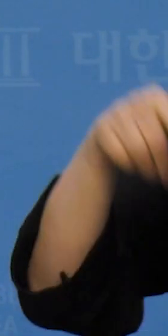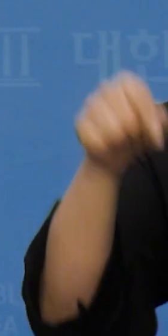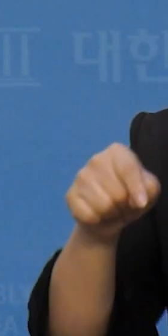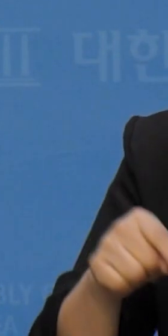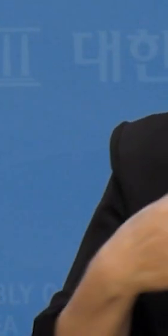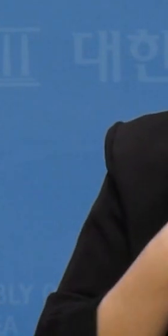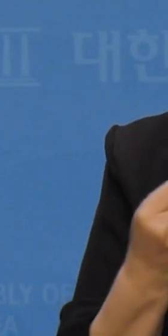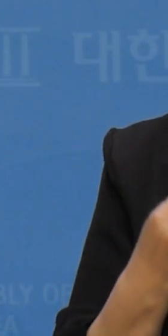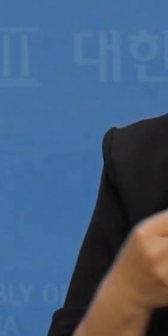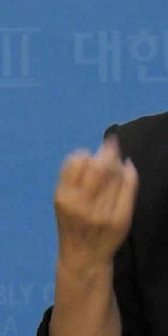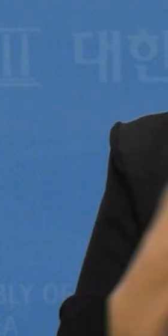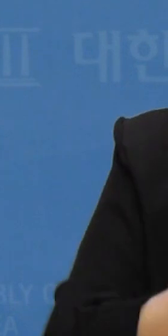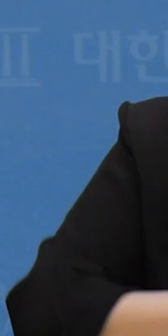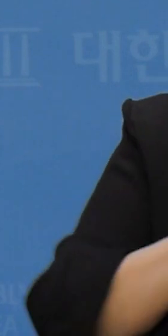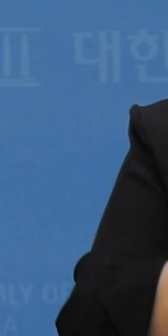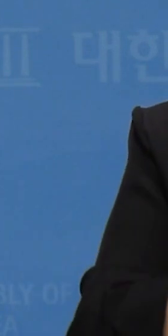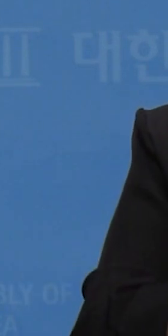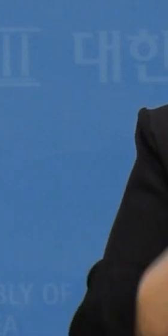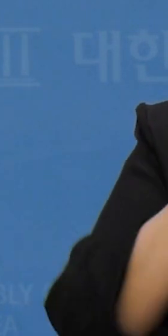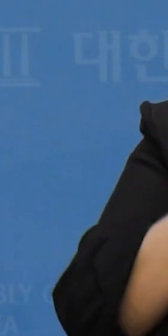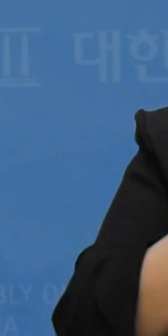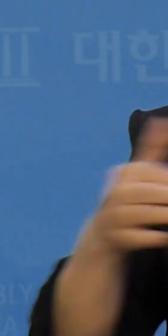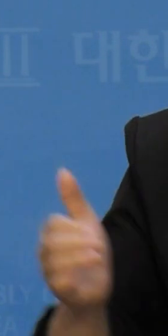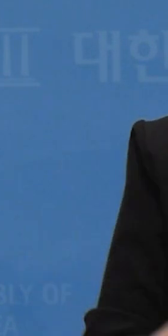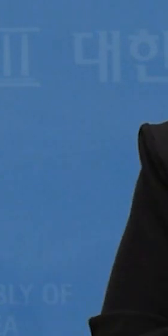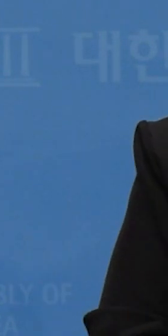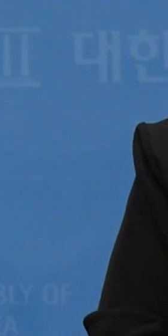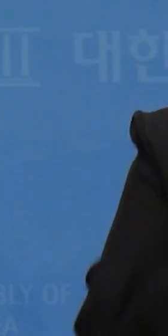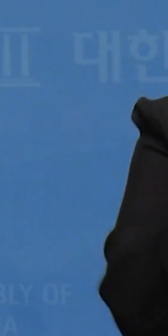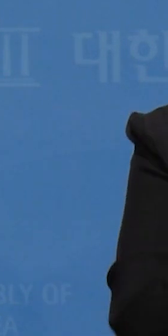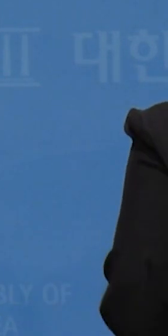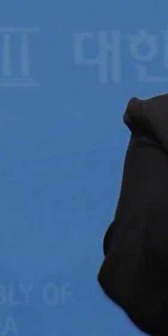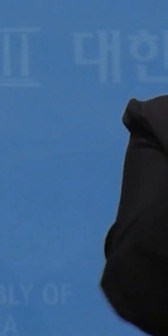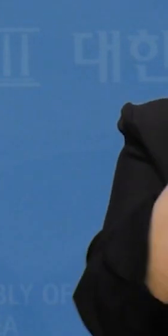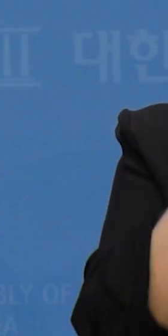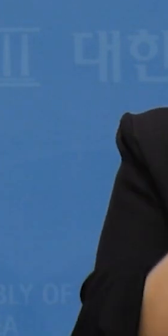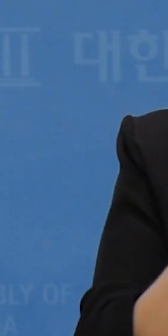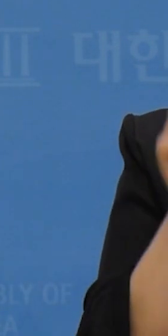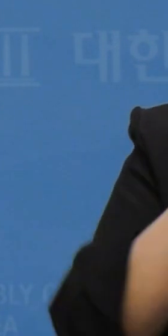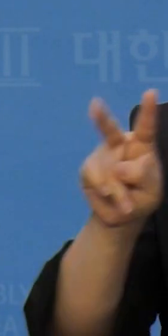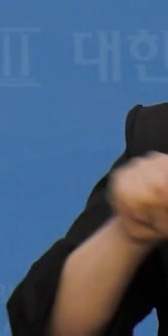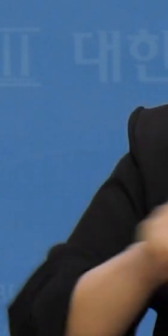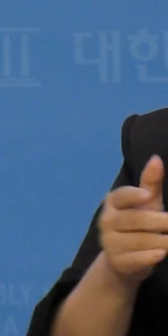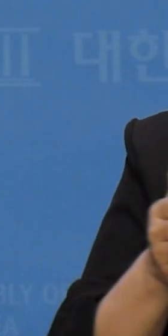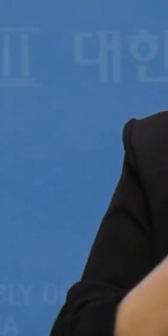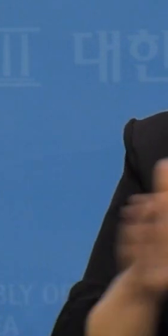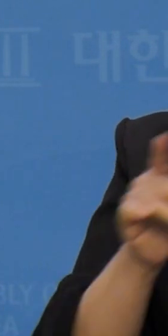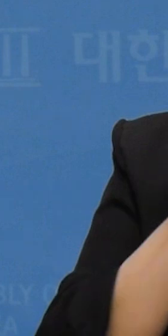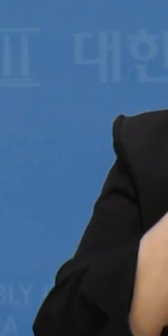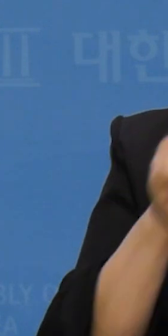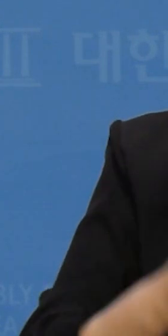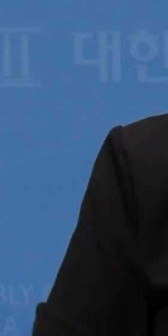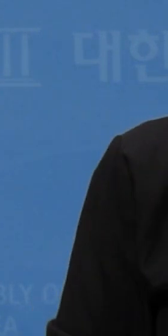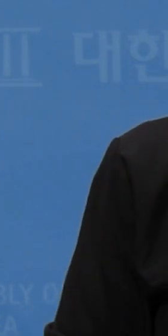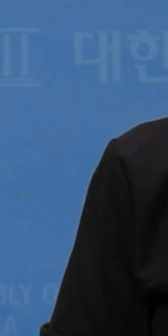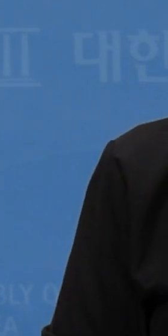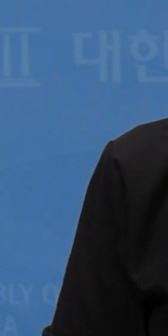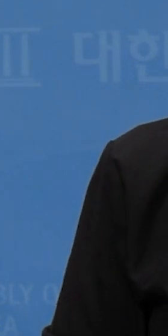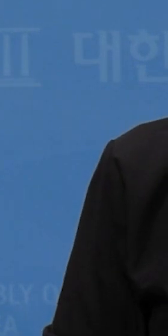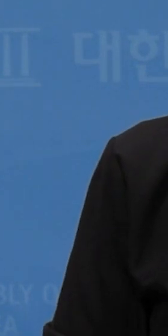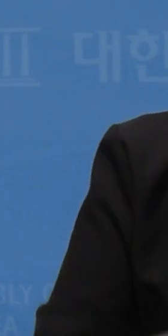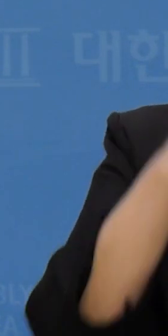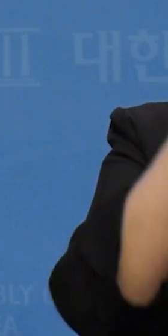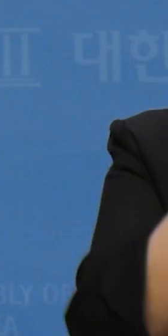넘어 정치마저 자신의 무능을 야당 탓으로 돌리고 있습니다. 윤석열 대통령은